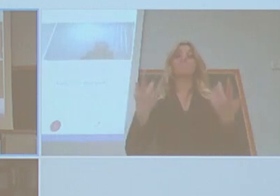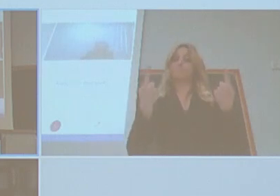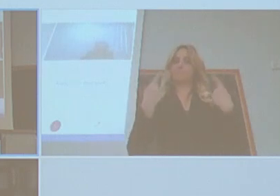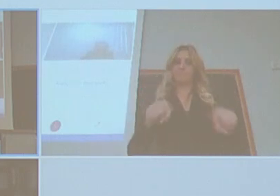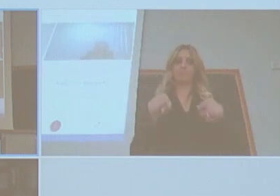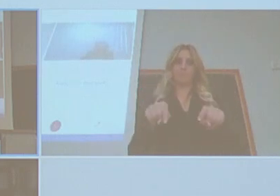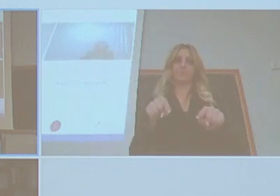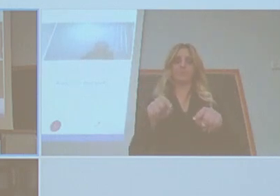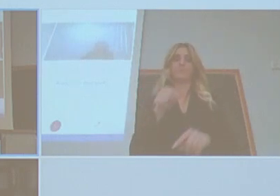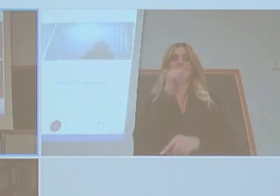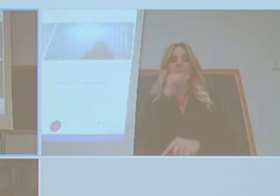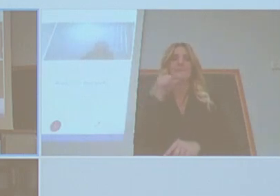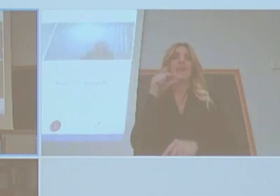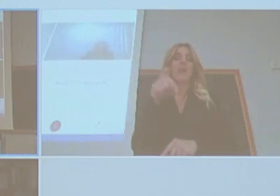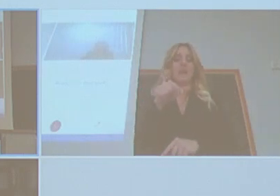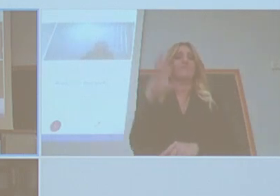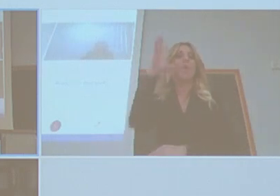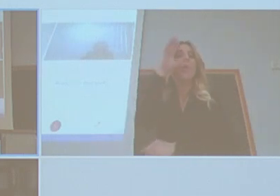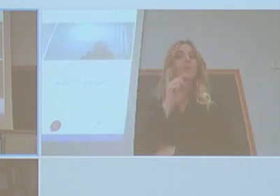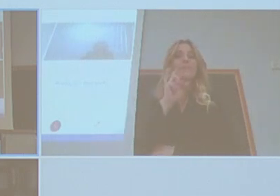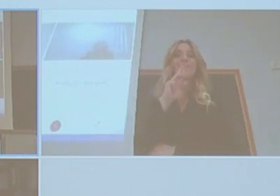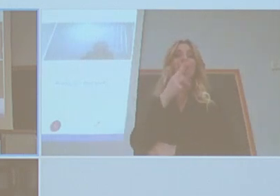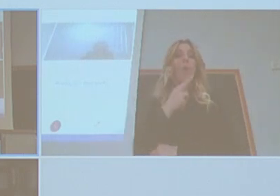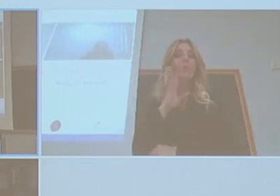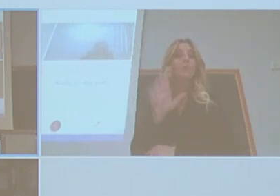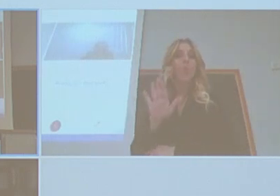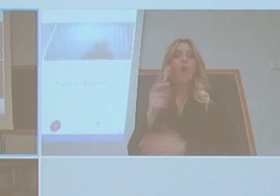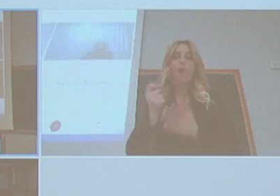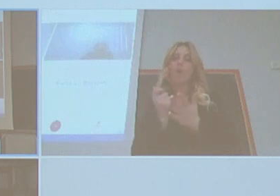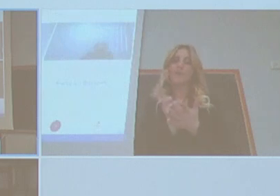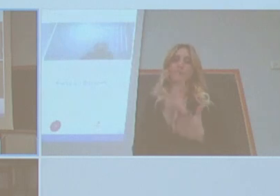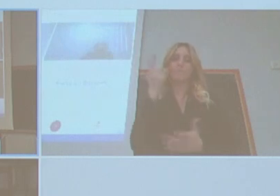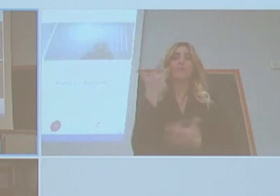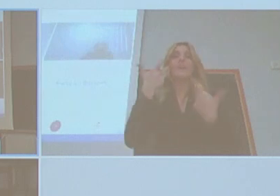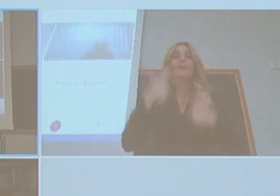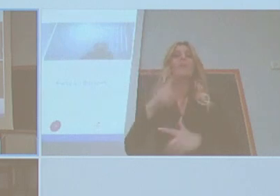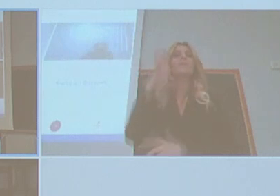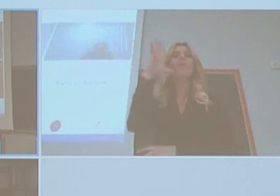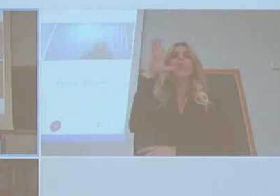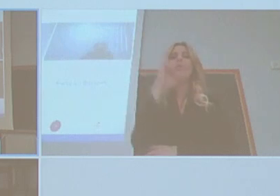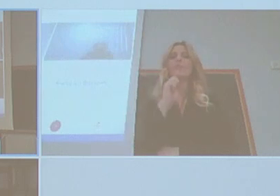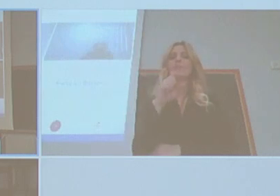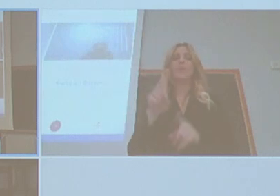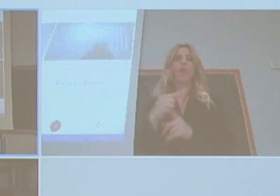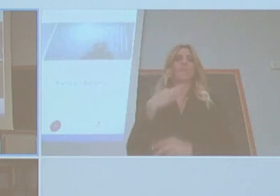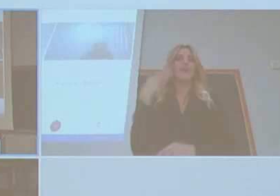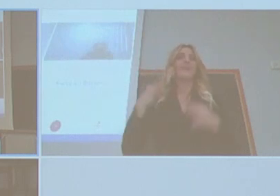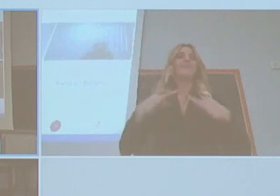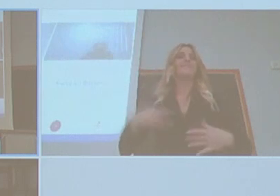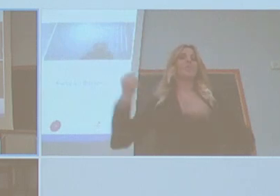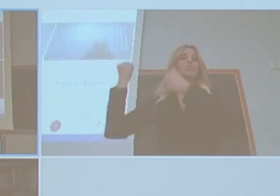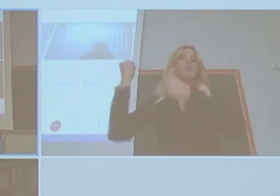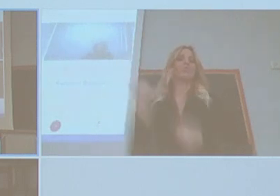l'università può avere un ruolo molto importante, perché l'università è quel soggetto istituzionale